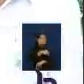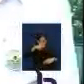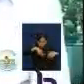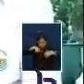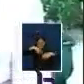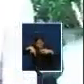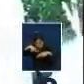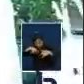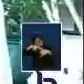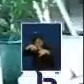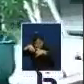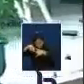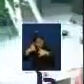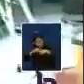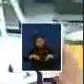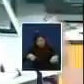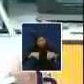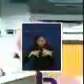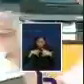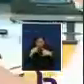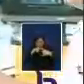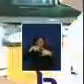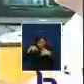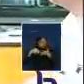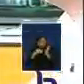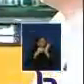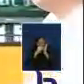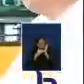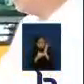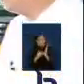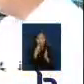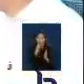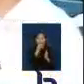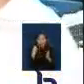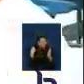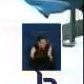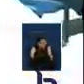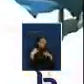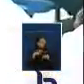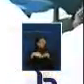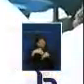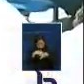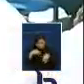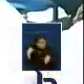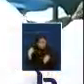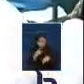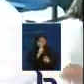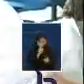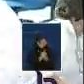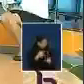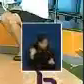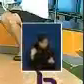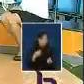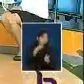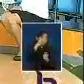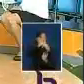ตรวจพื้นที่มือที่ปากที่เท้าถ้ามีเรารักษาเราส่งกลับเลยนะแล้วบางแห่งที่ได้เอาเด็กของทาง